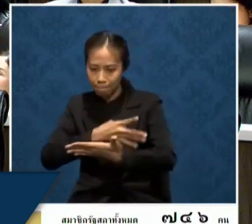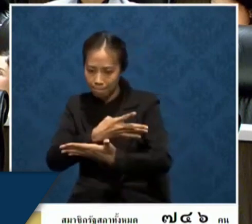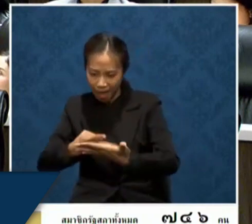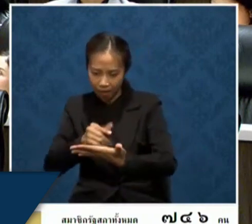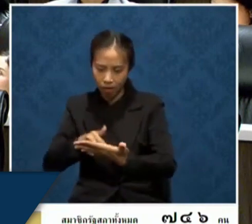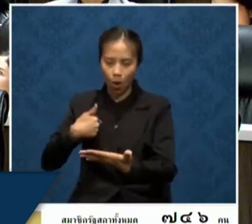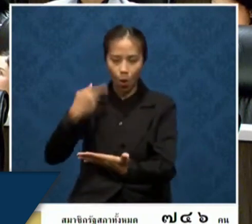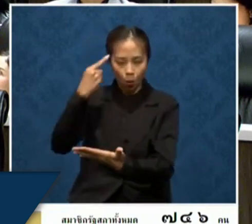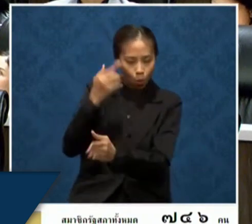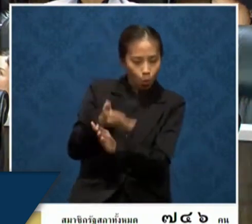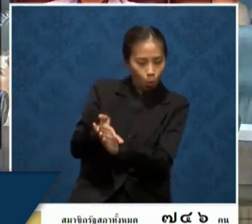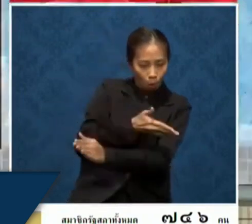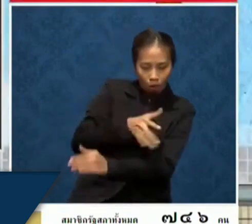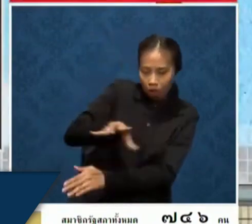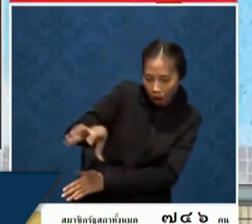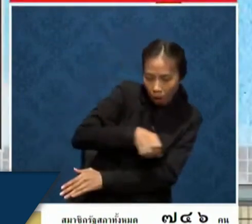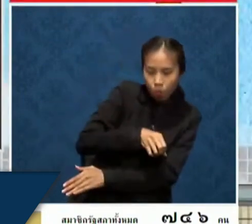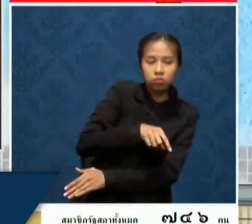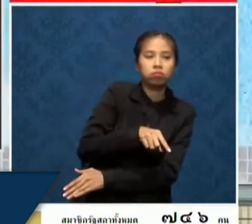น้